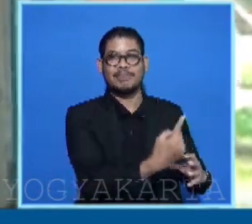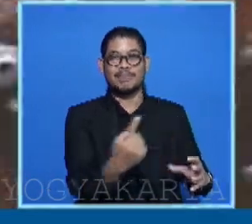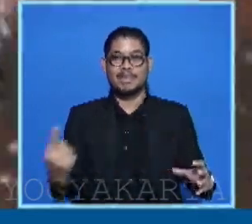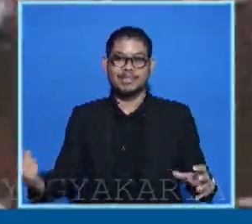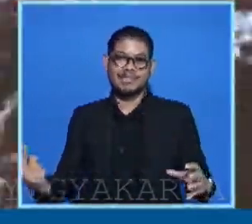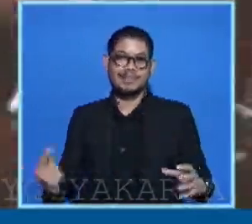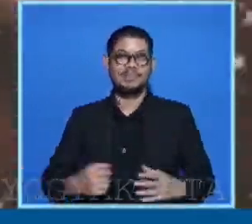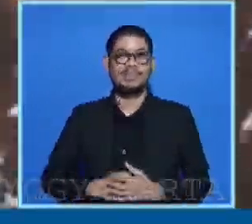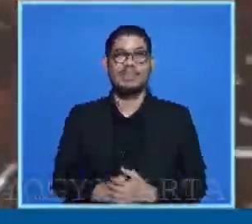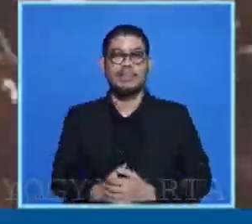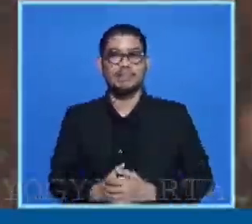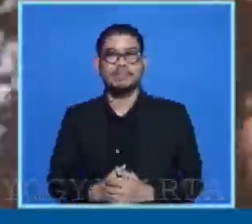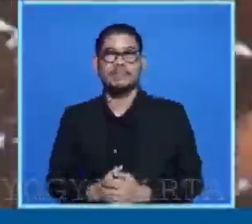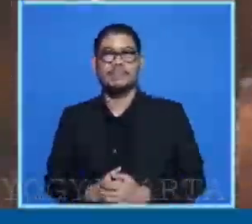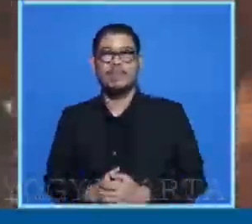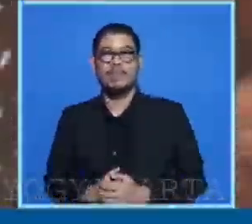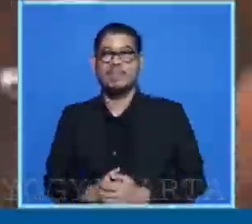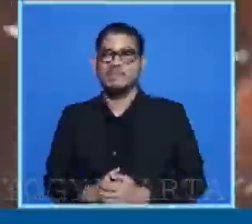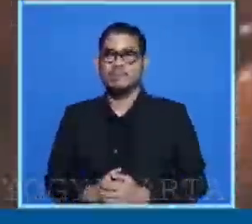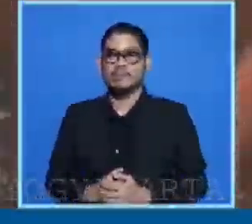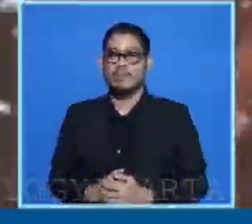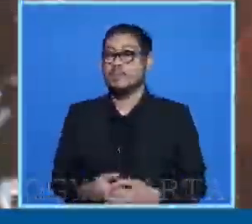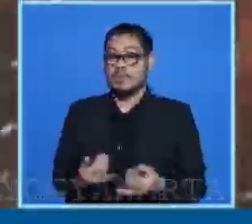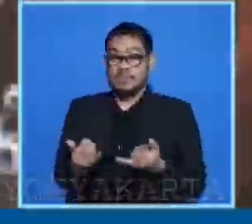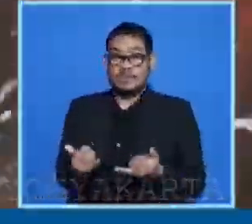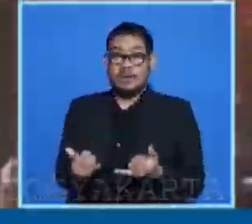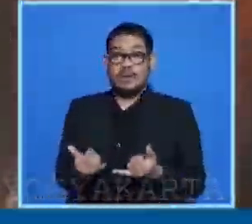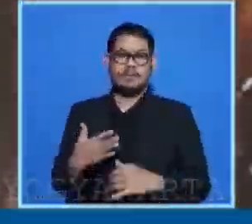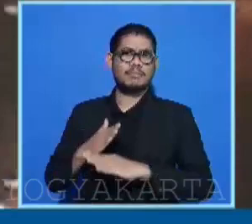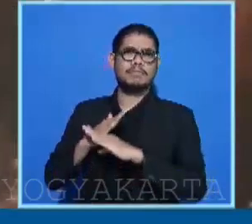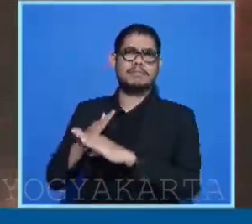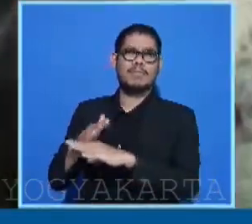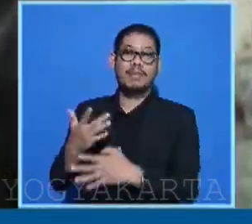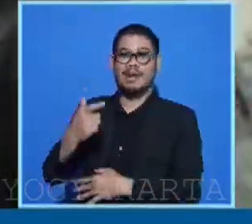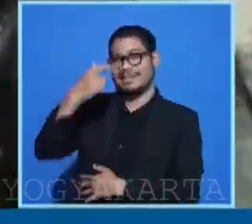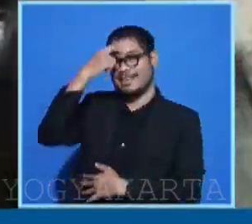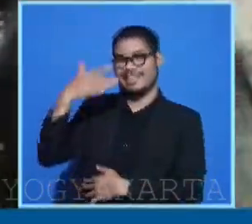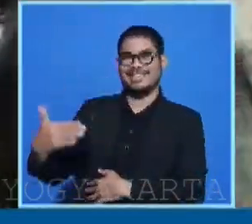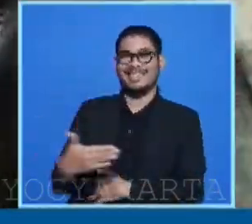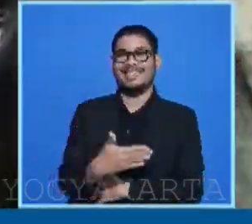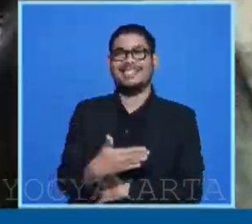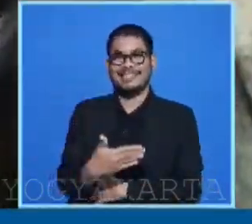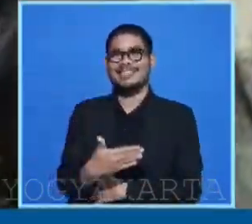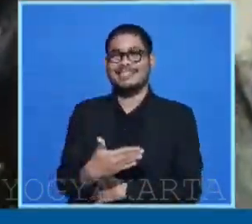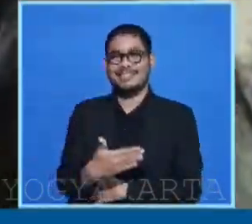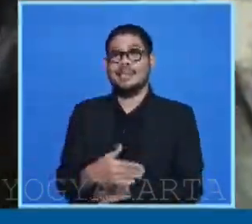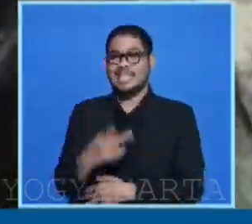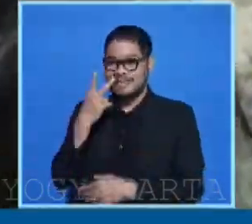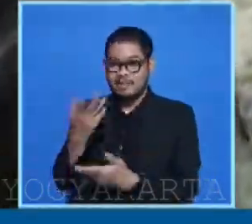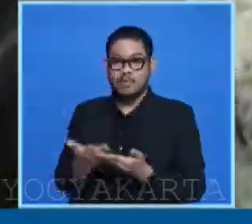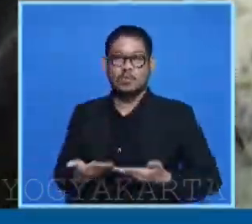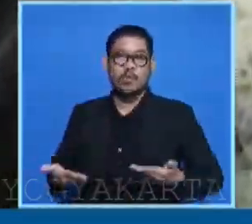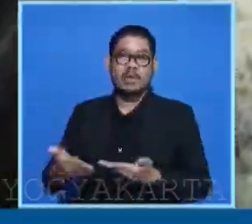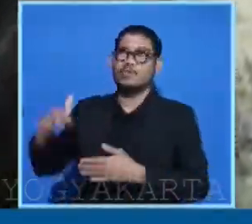oksigen. Sawetawis menika kangge ngawekani sesakit ulam jalaran kadayan kawontenan cuaca ingkang kadang kala asrep